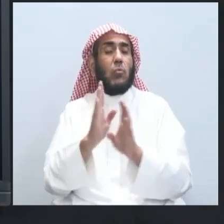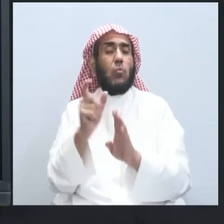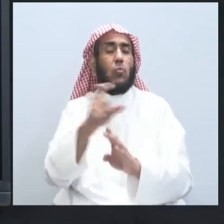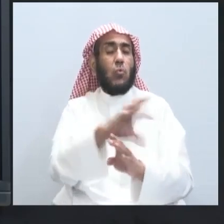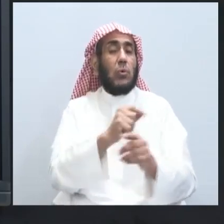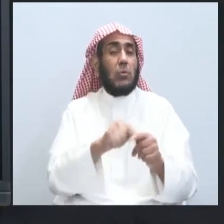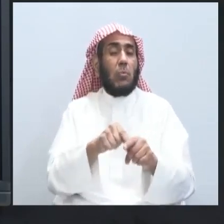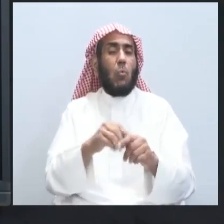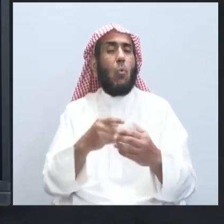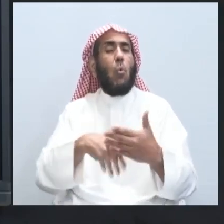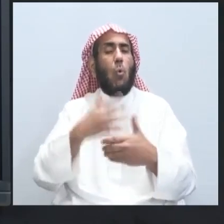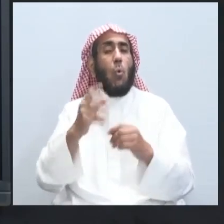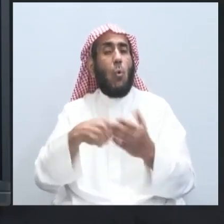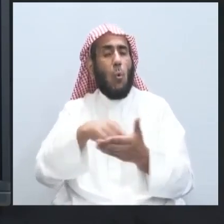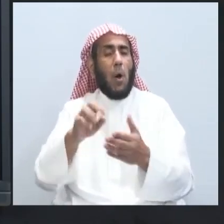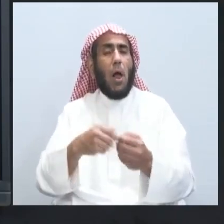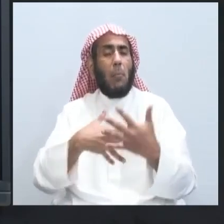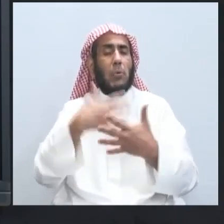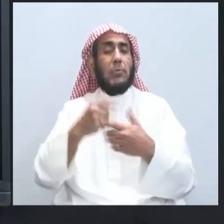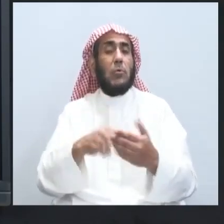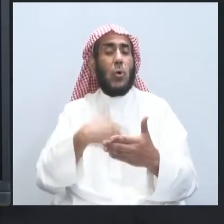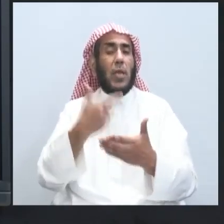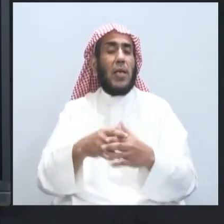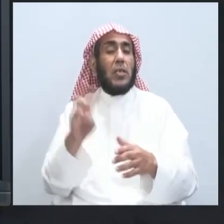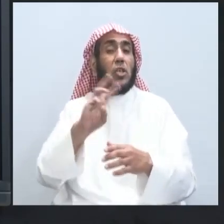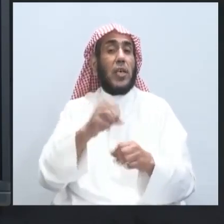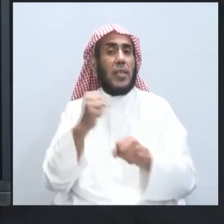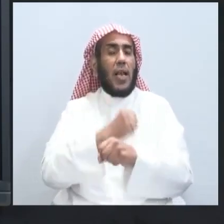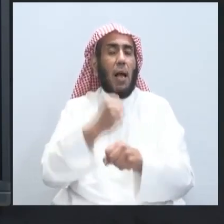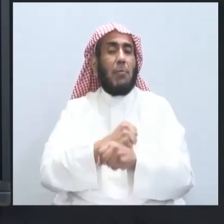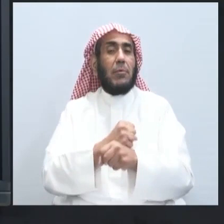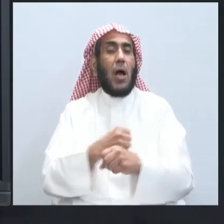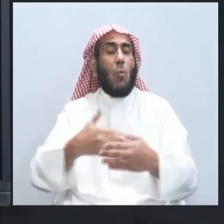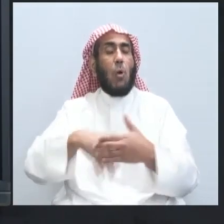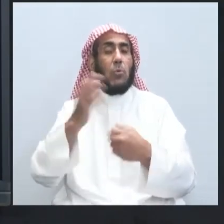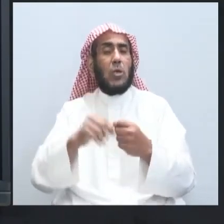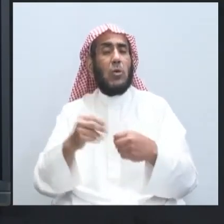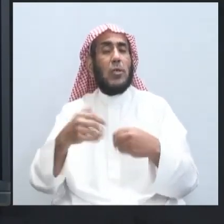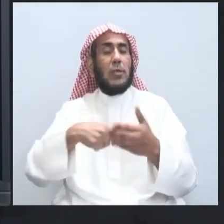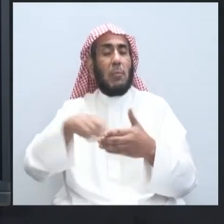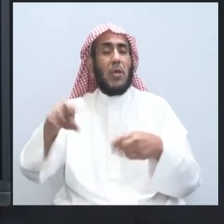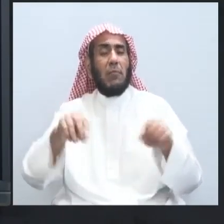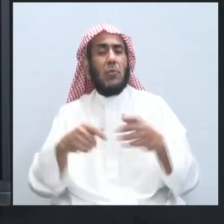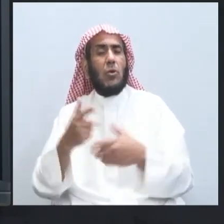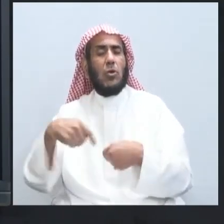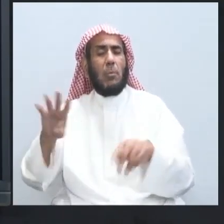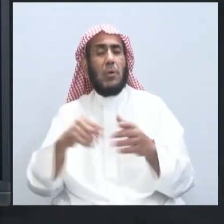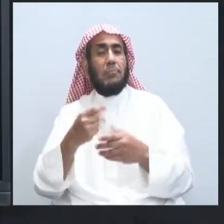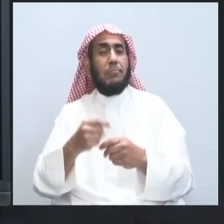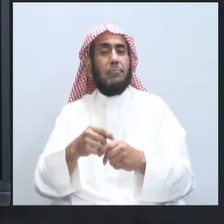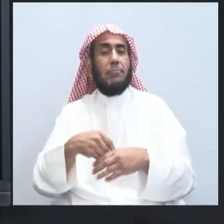يعتبرون عملاء محتملين وكذلك الشركات العامله او المنتجه والتي تبيع في هذا السوق تعتبر